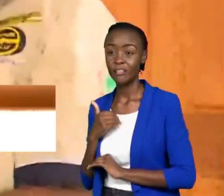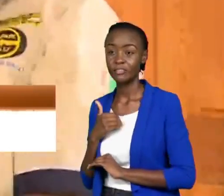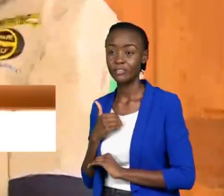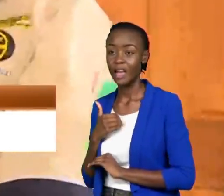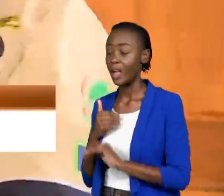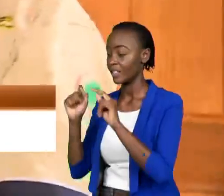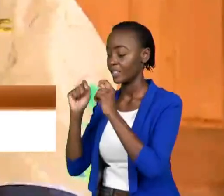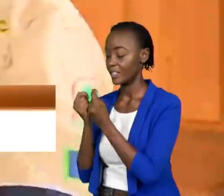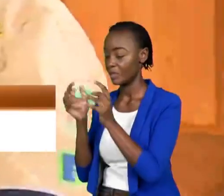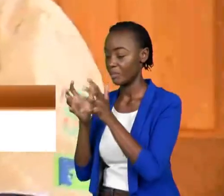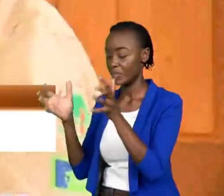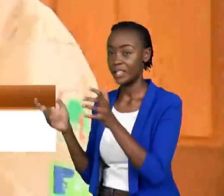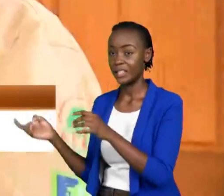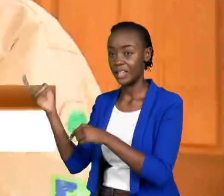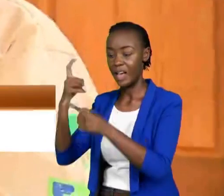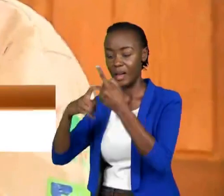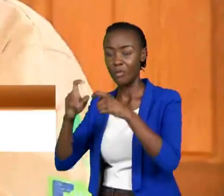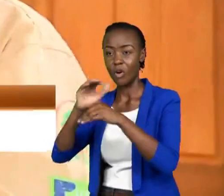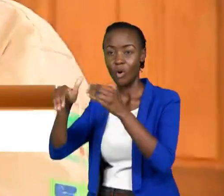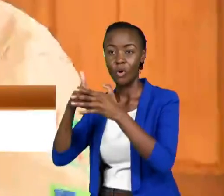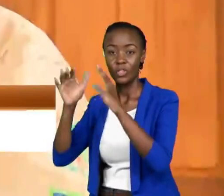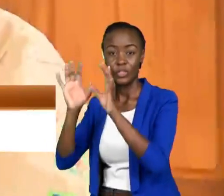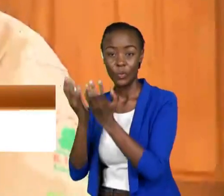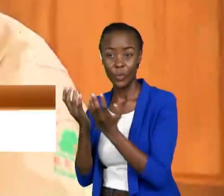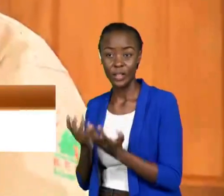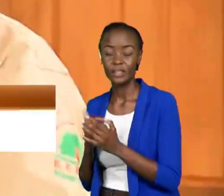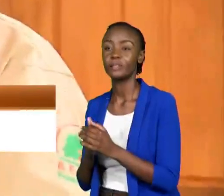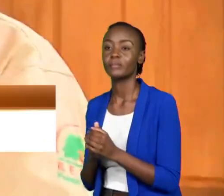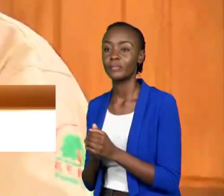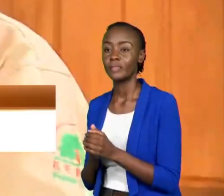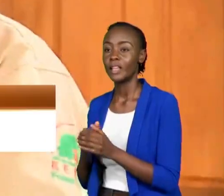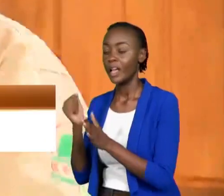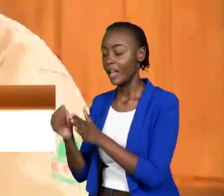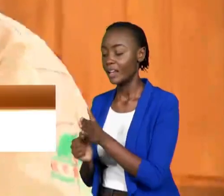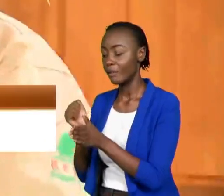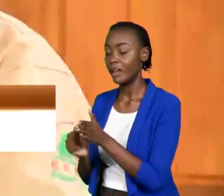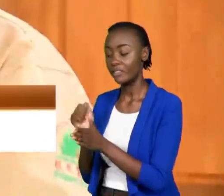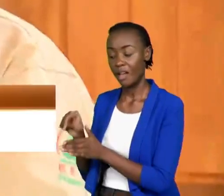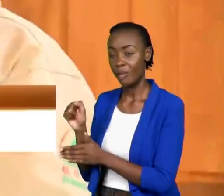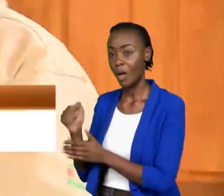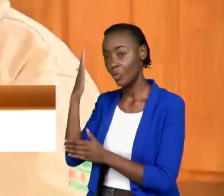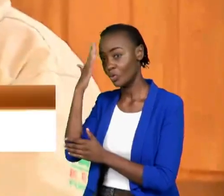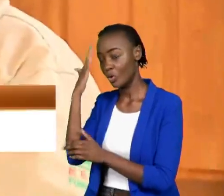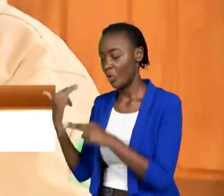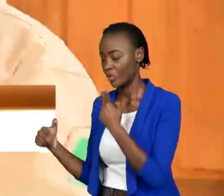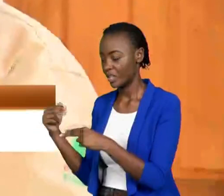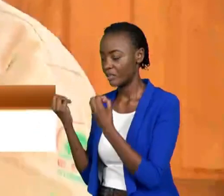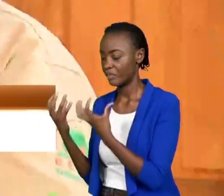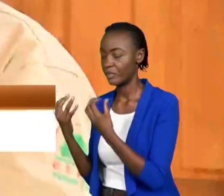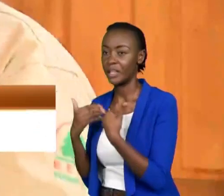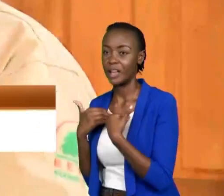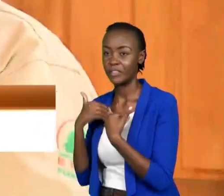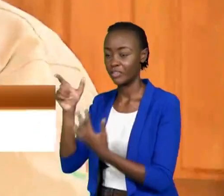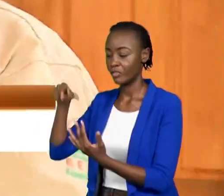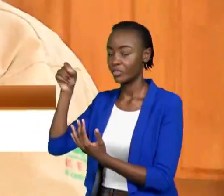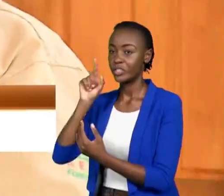big teams that have come from all over the world and Naivasha, as you know, has very many hotels, and that's why it was